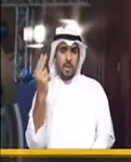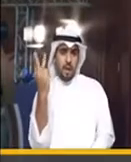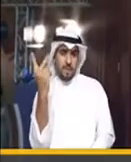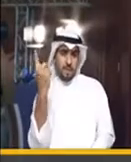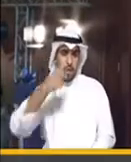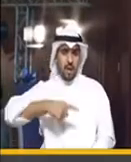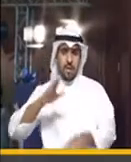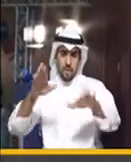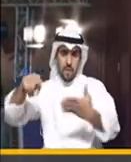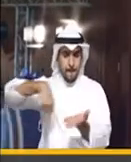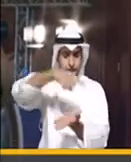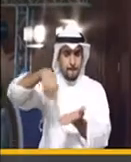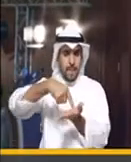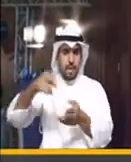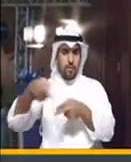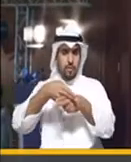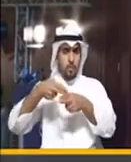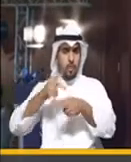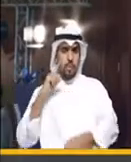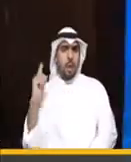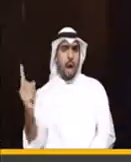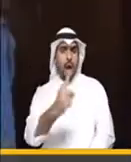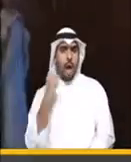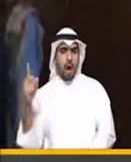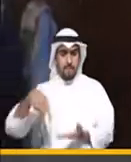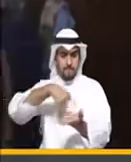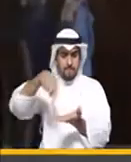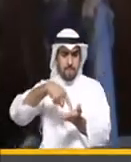مركز دولة الكويت على مستوى العالم